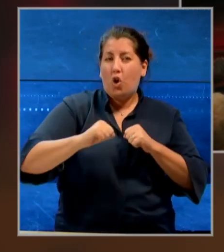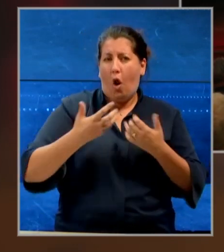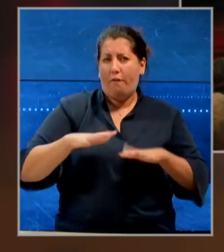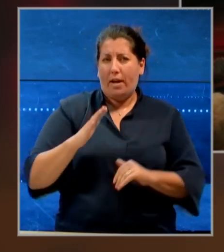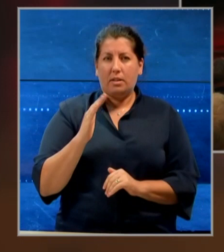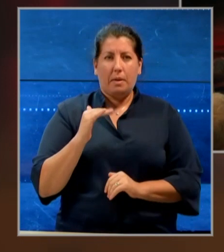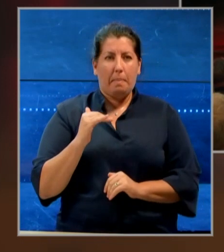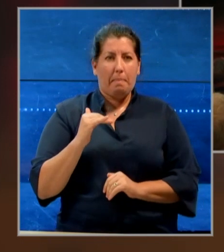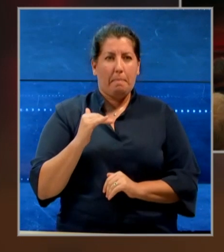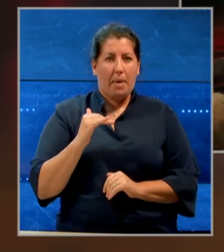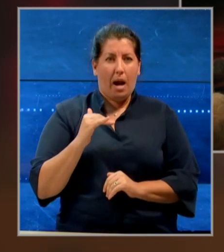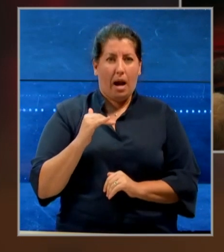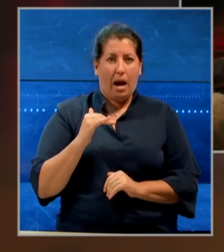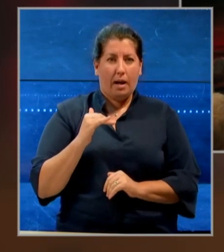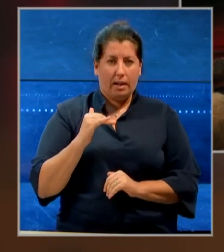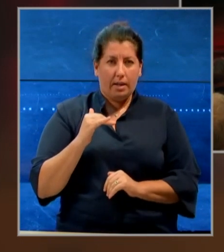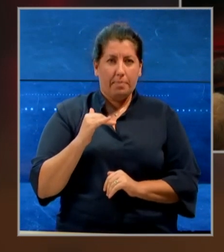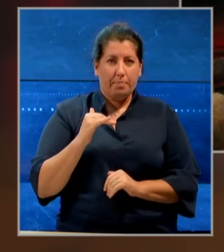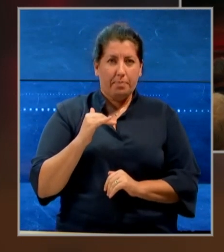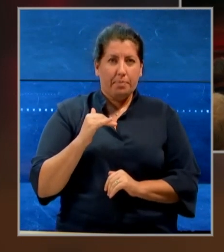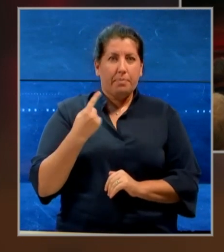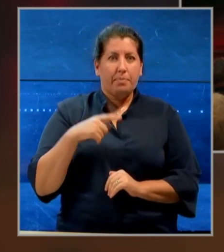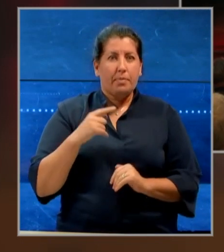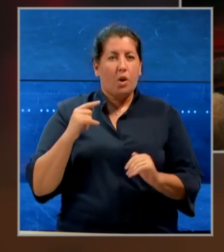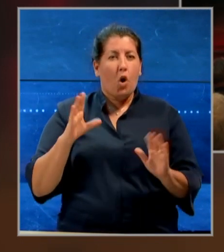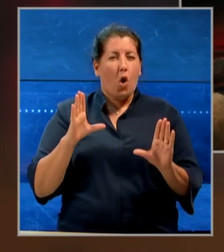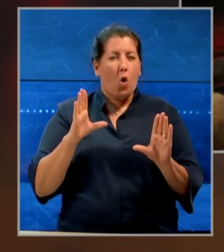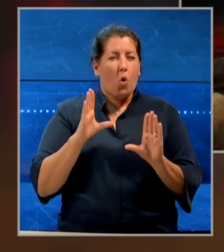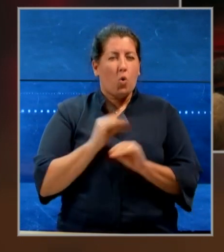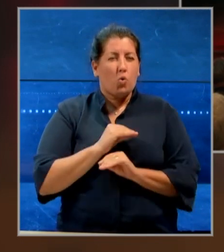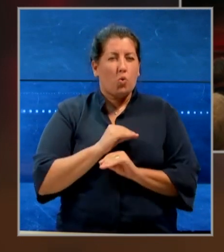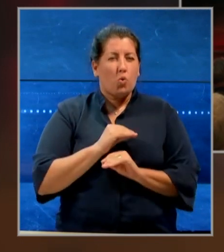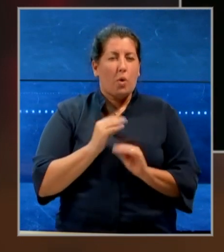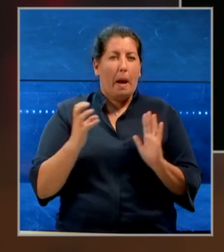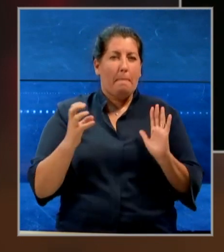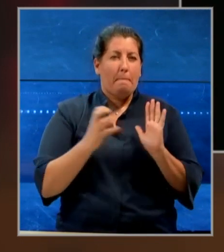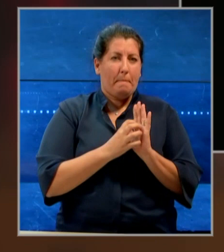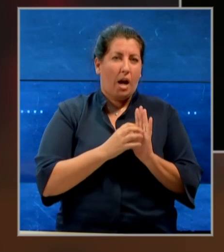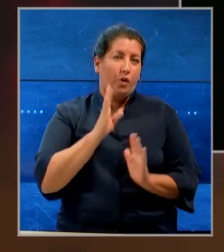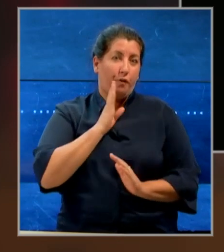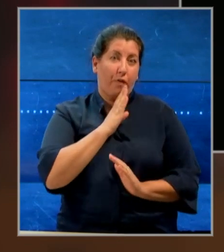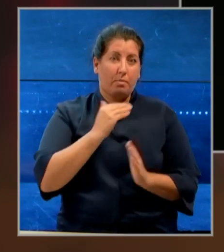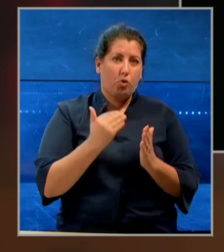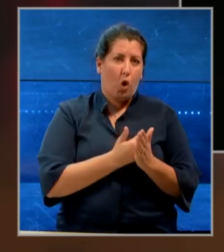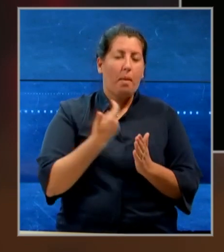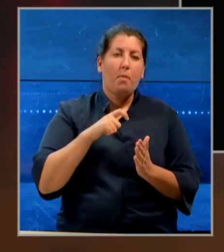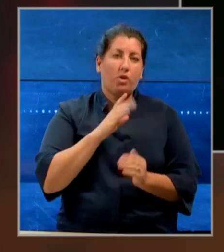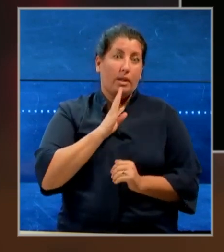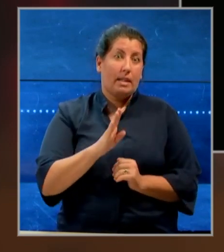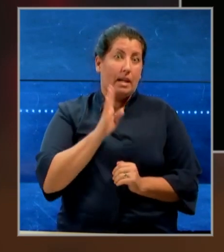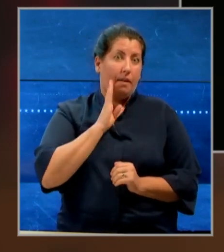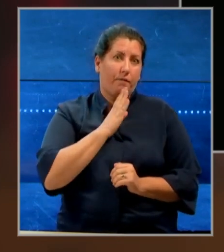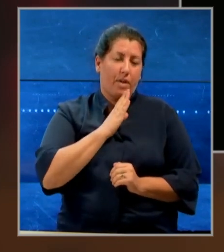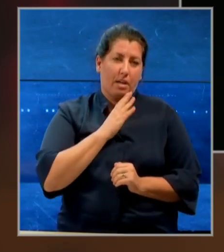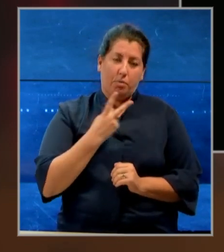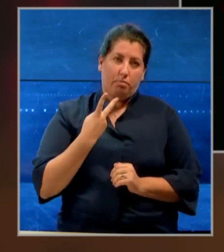Come sempre prego la regia di Telebari di oscurare queste immagini dai social e da Facebook, perché non è possibile mandarle in onda. Noi ce le godiamo qui